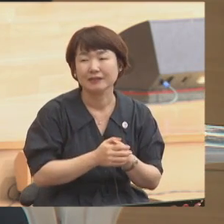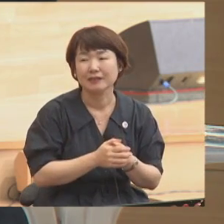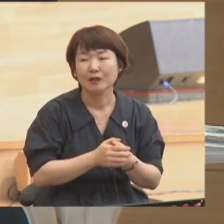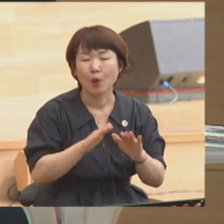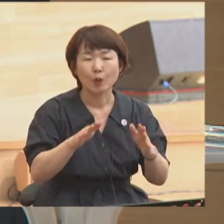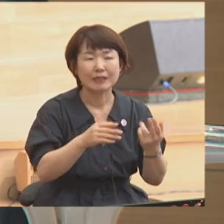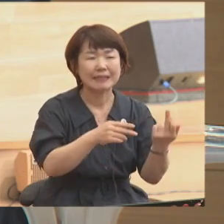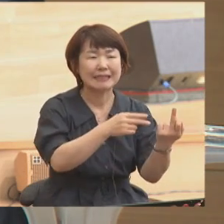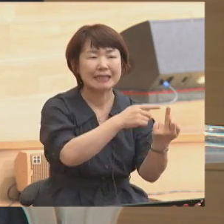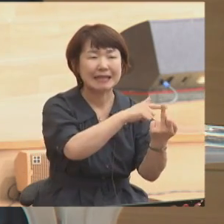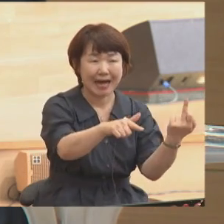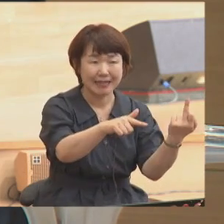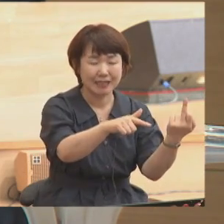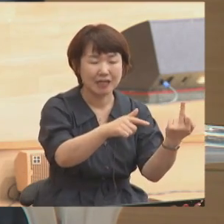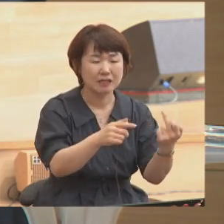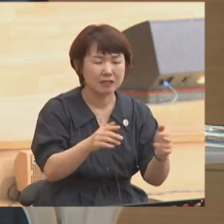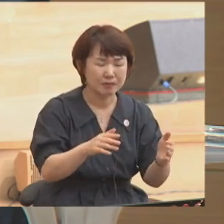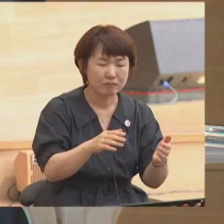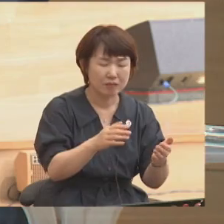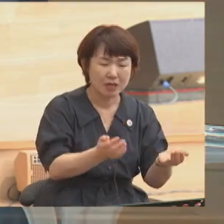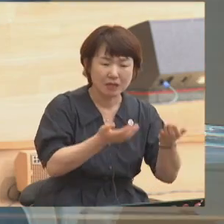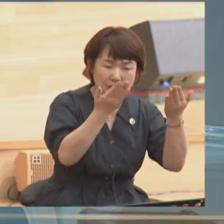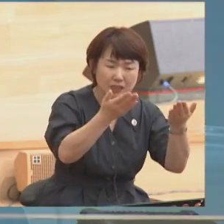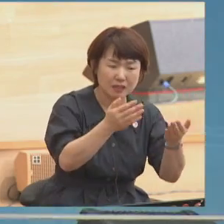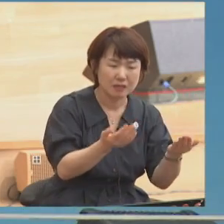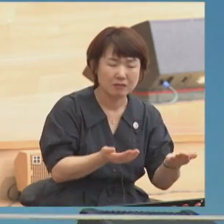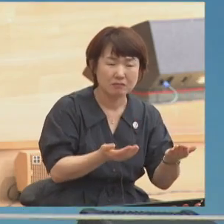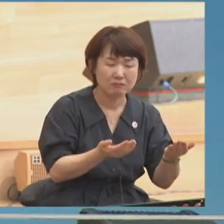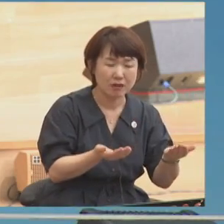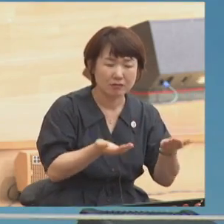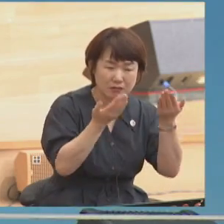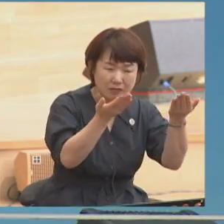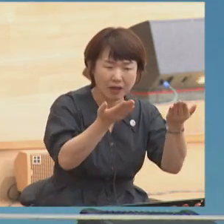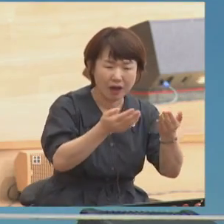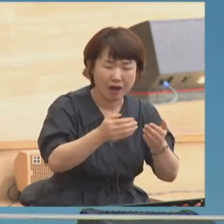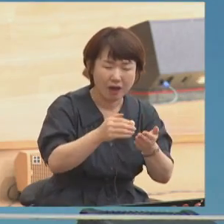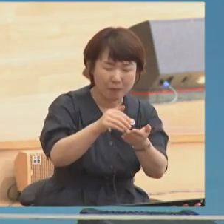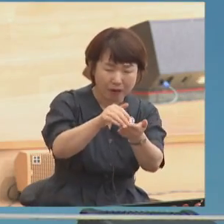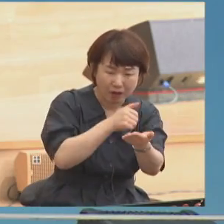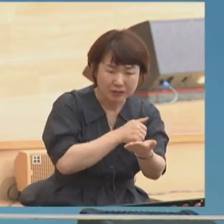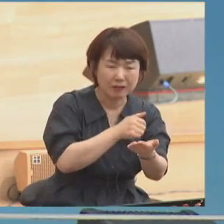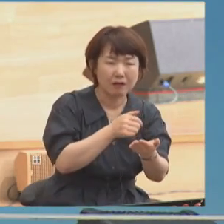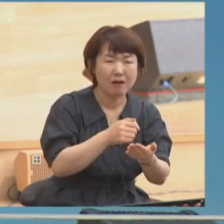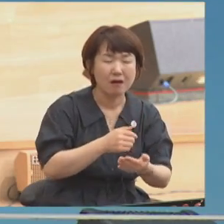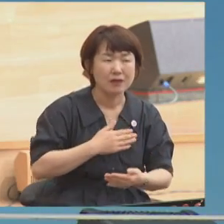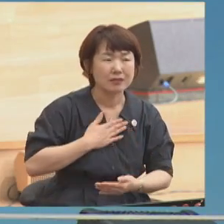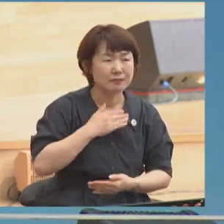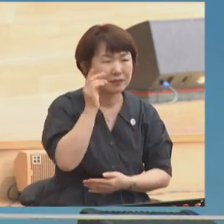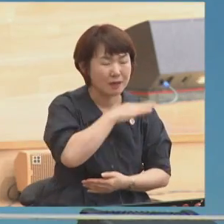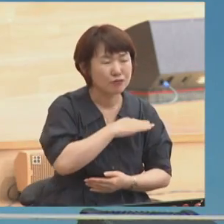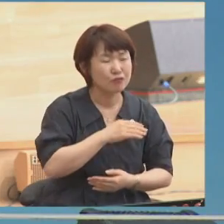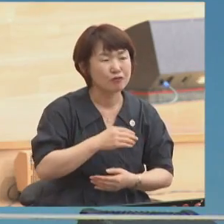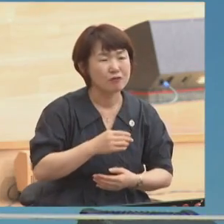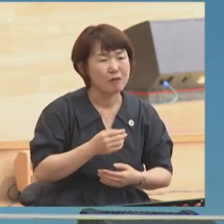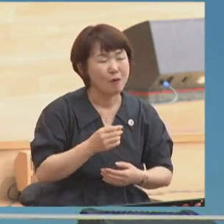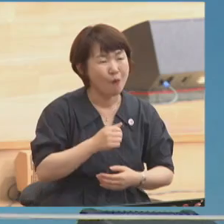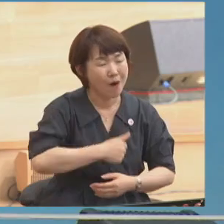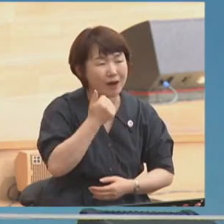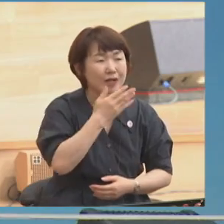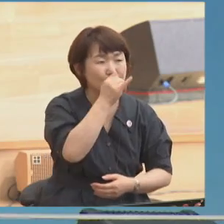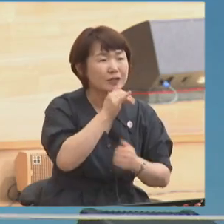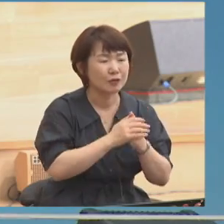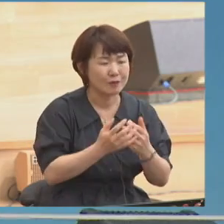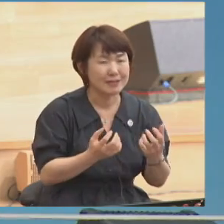가인이 제사가 거절된 것이 기분 나쁠 수 있죠. 그죠? 화날 수가 있어요. 그래서 주먹도 좀 쥘 수가